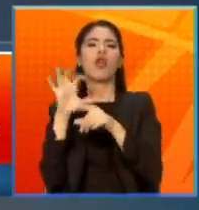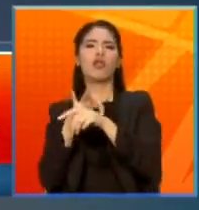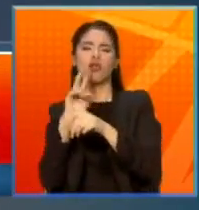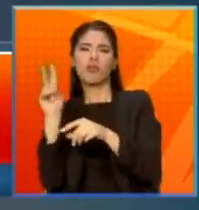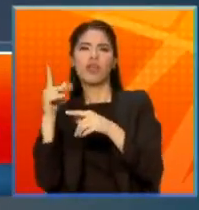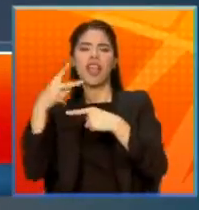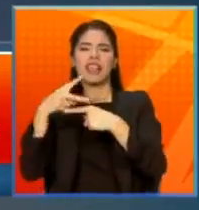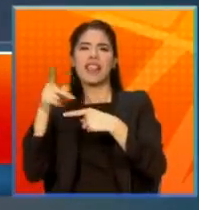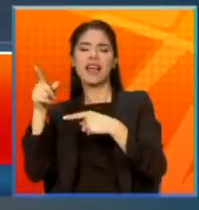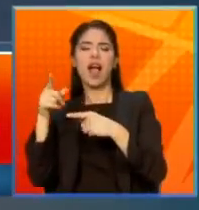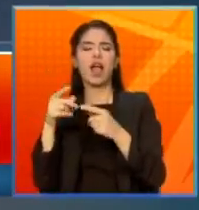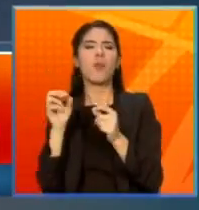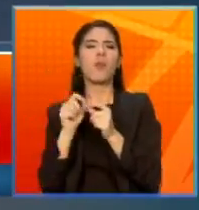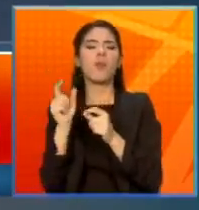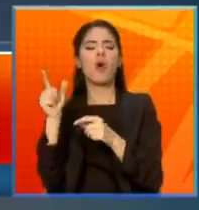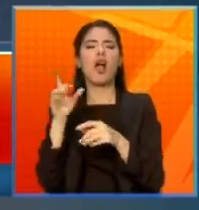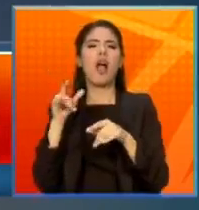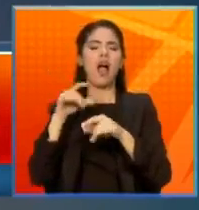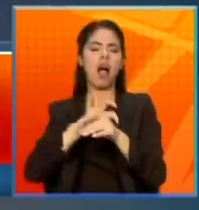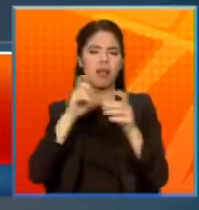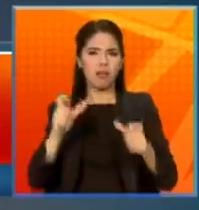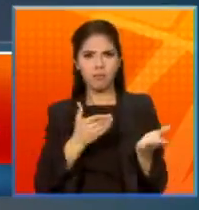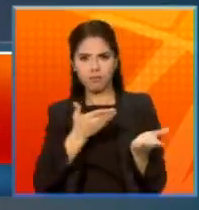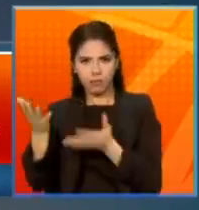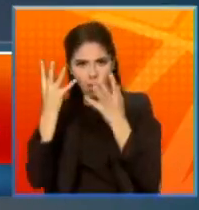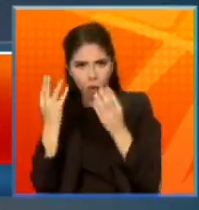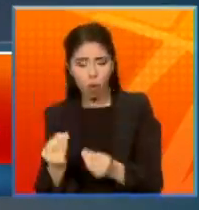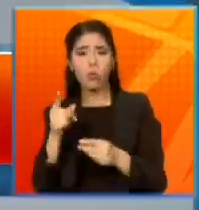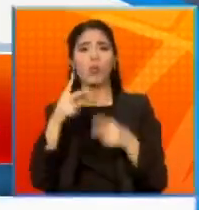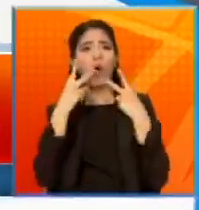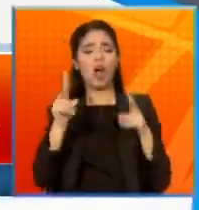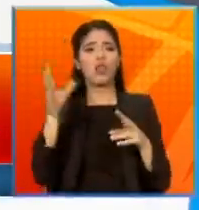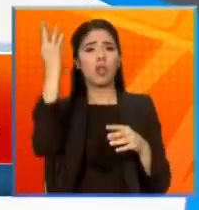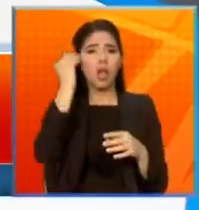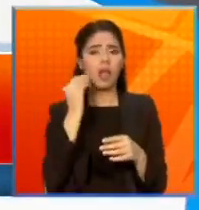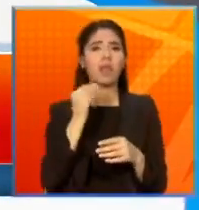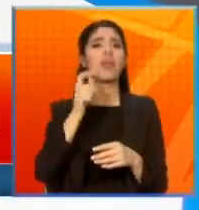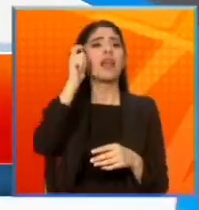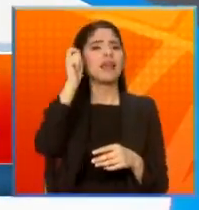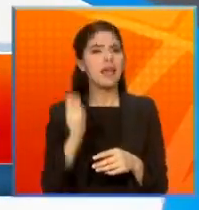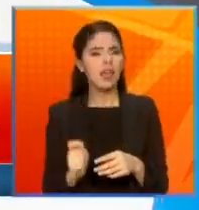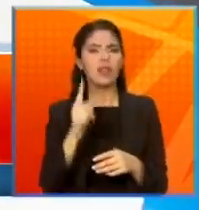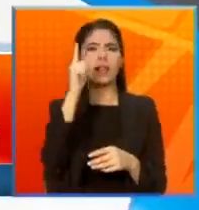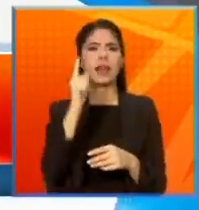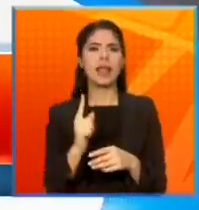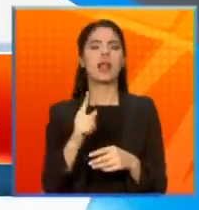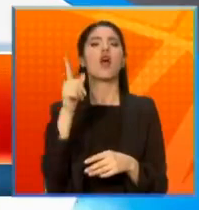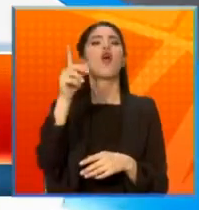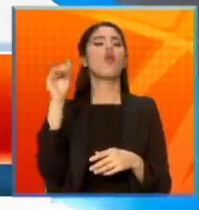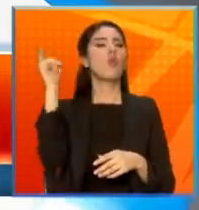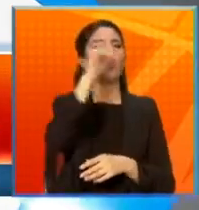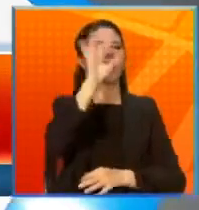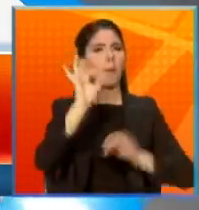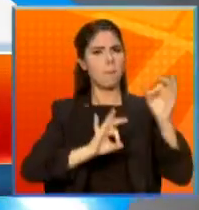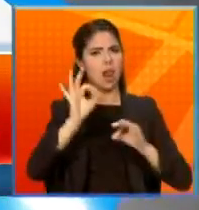Burak Hastanesi'ne nakledilecektir ki nakledildiler. Bu açıklamadan anladığımız gerçeklerden ki uçağın planlı bir şekilde Ankara'ya